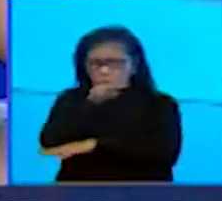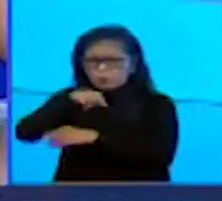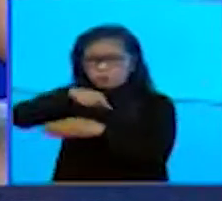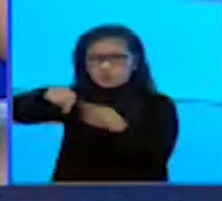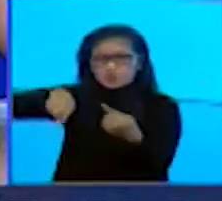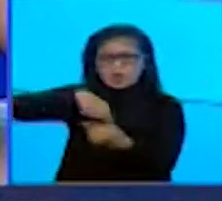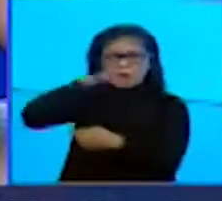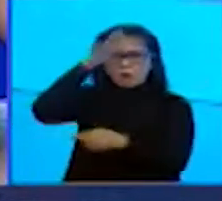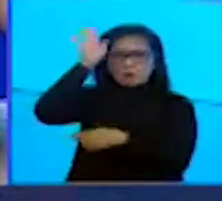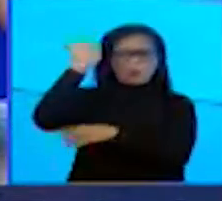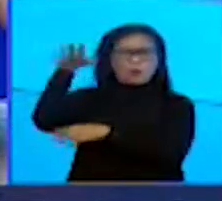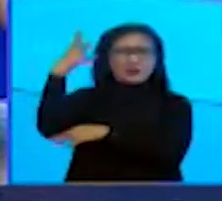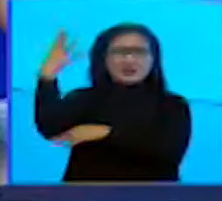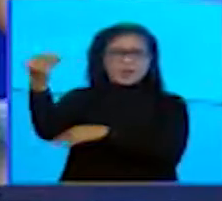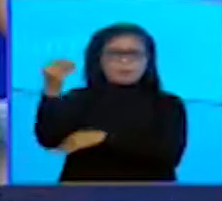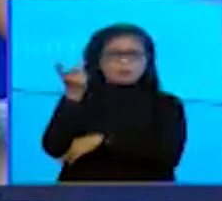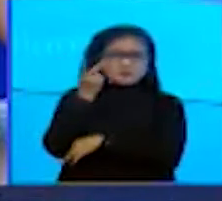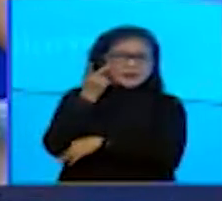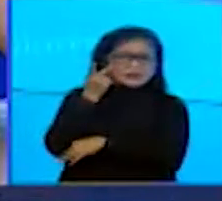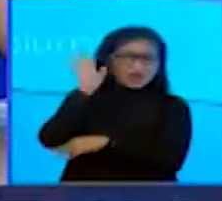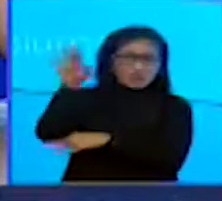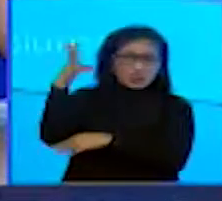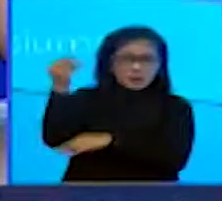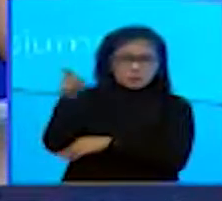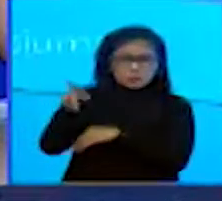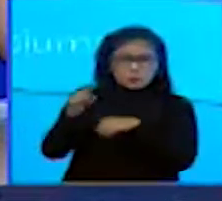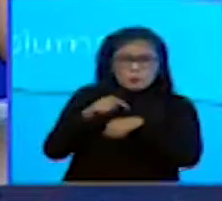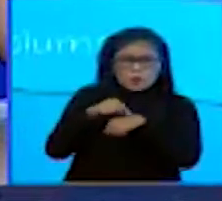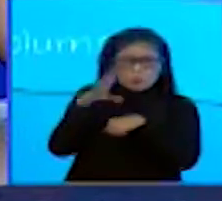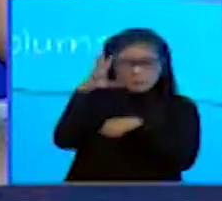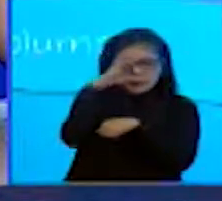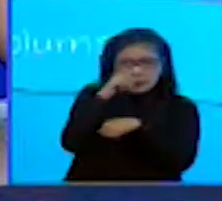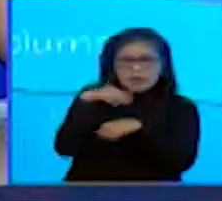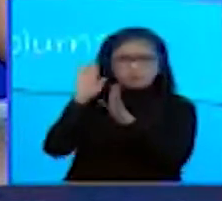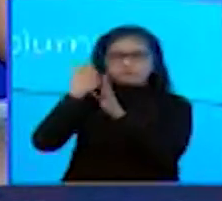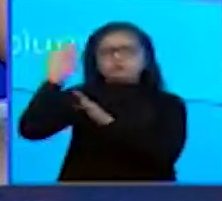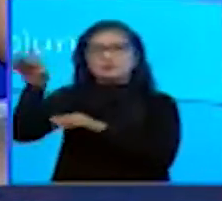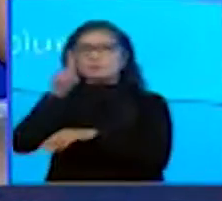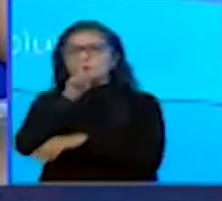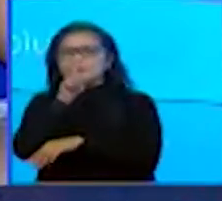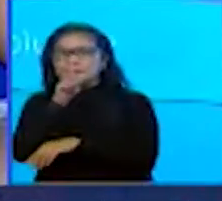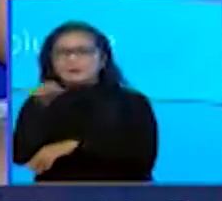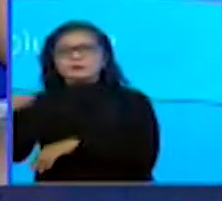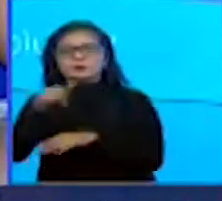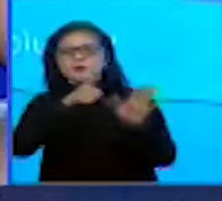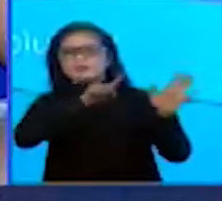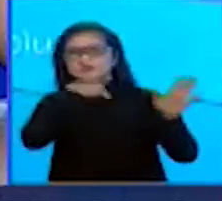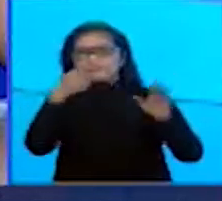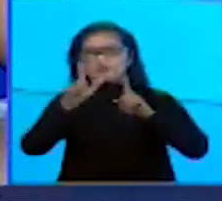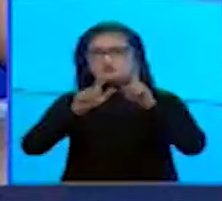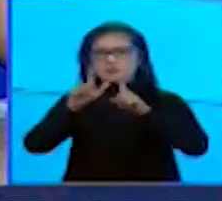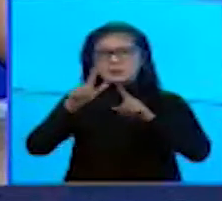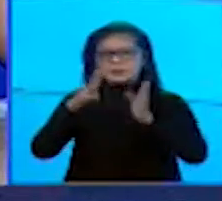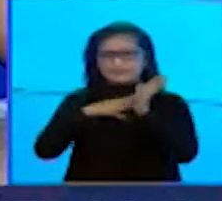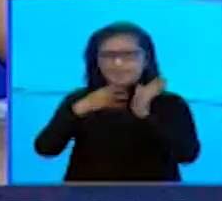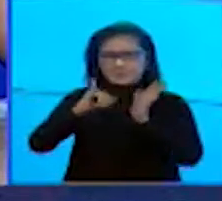para pemudik. Antisipasi pemudik yang mencuri waktu pada malam hari saat pelarangan mudik tanggal 6 hingga 17 Mei